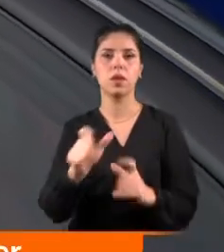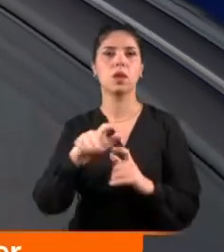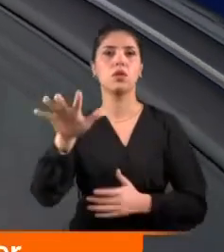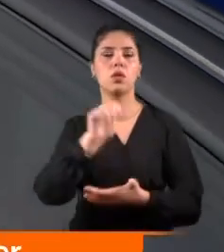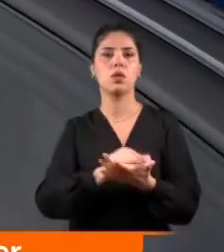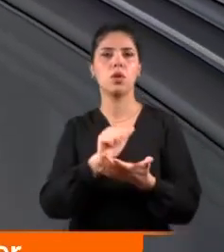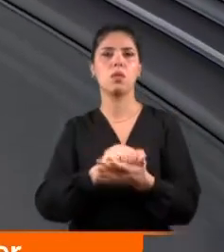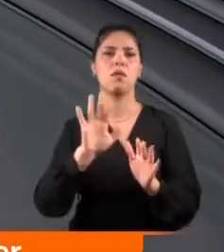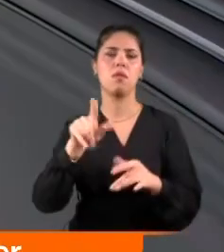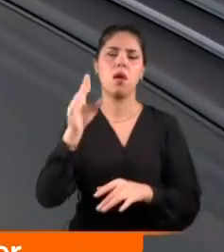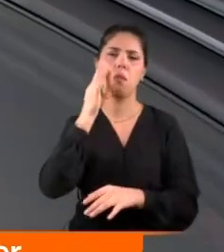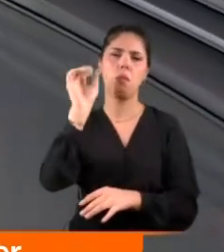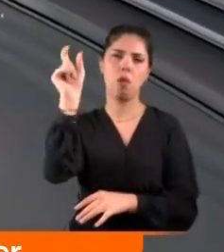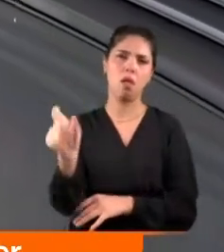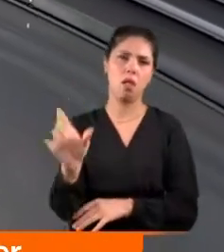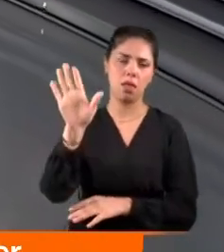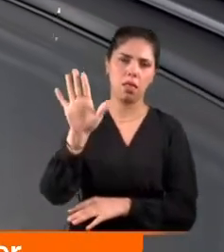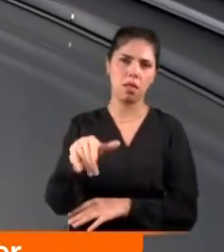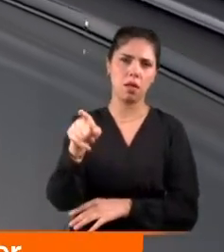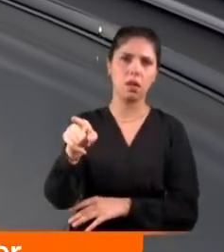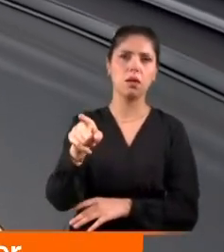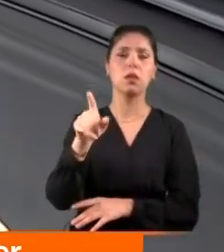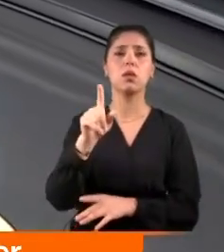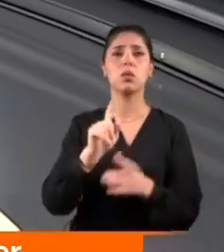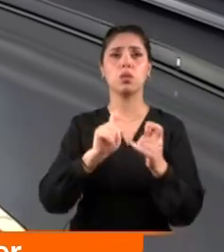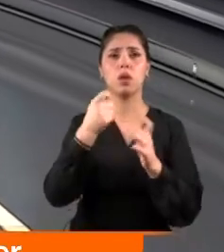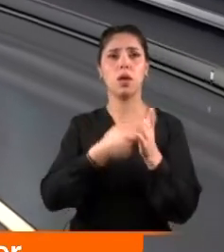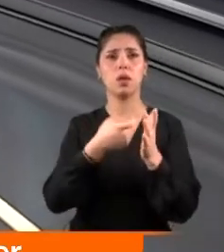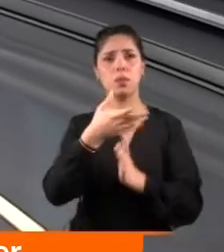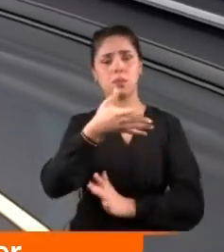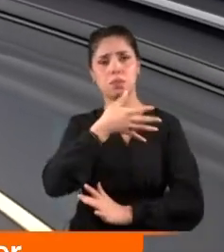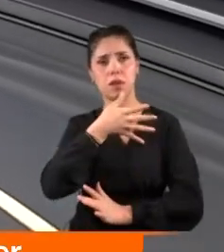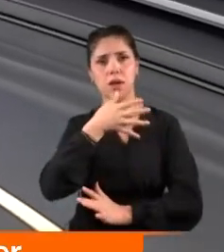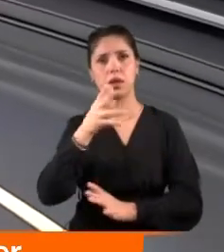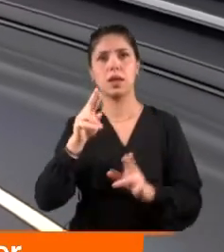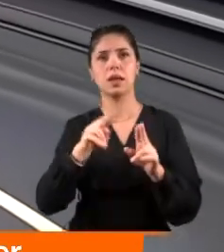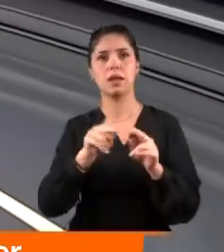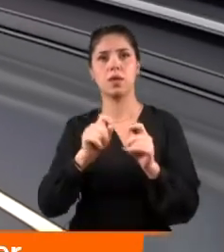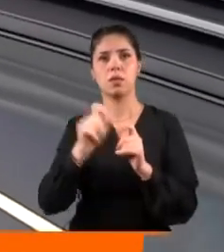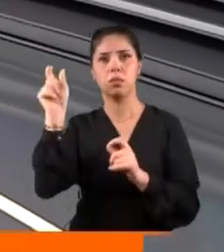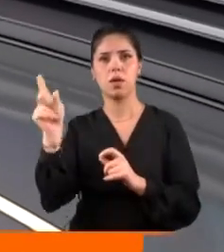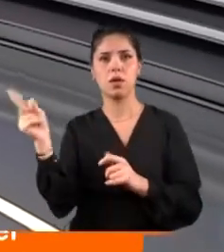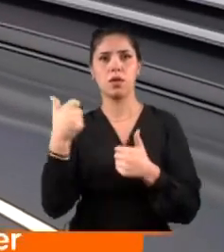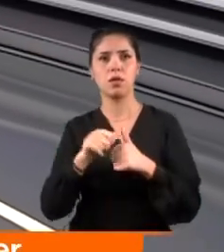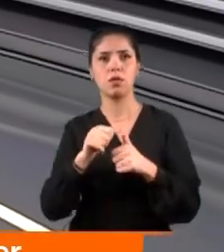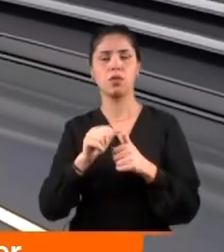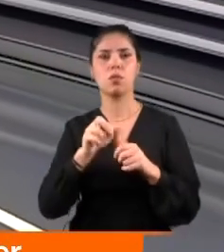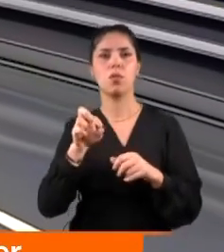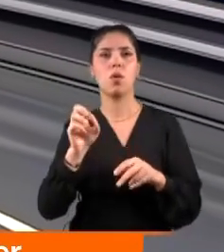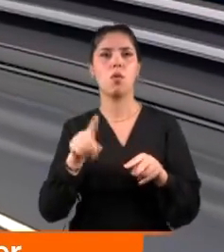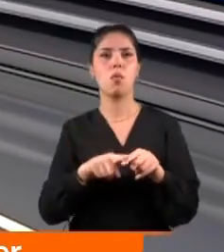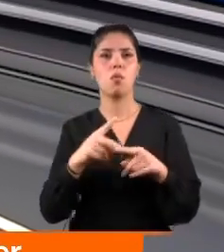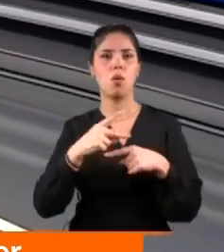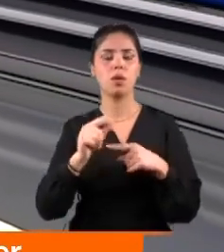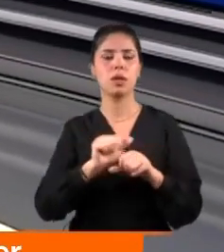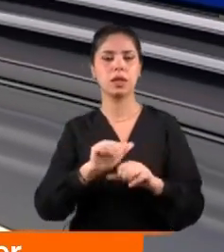Sosyal medyada var böyle tipler kullanıcı adıyla biliniyordu. Kıvanç Beril Talu çiftinin yakın çevresini Ponzi sistemiyle